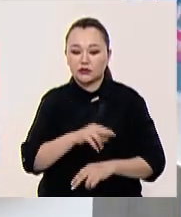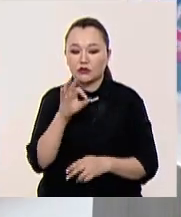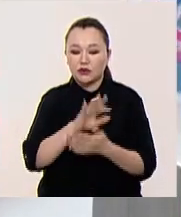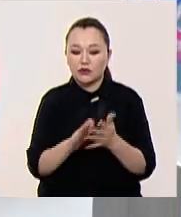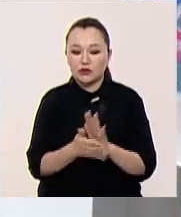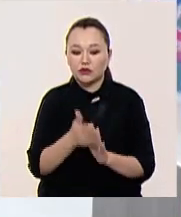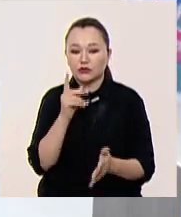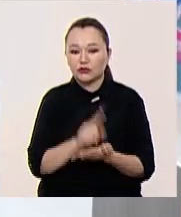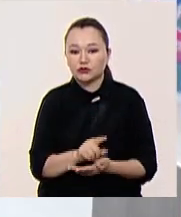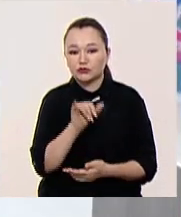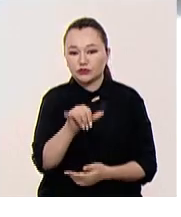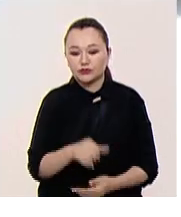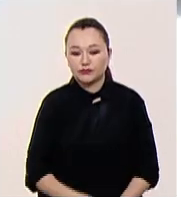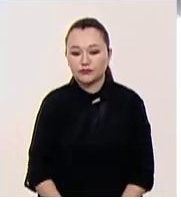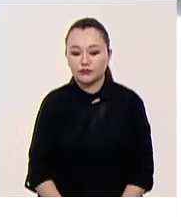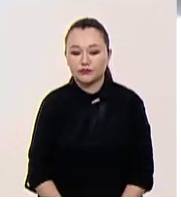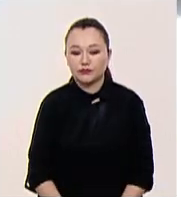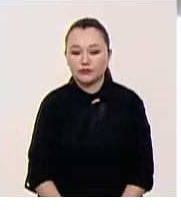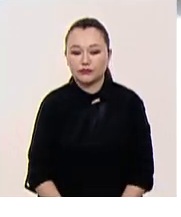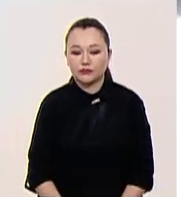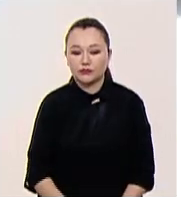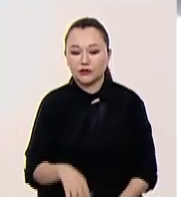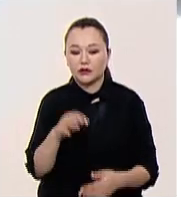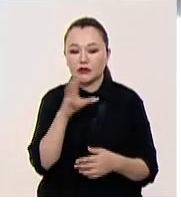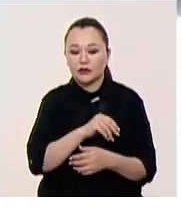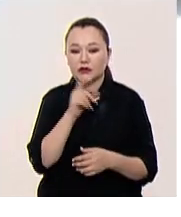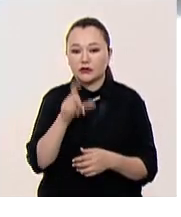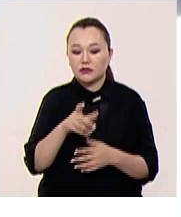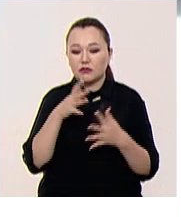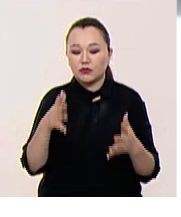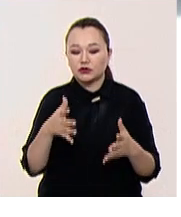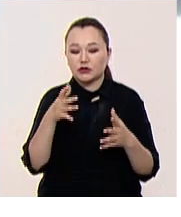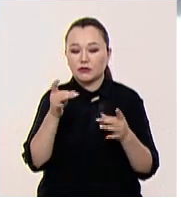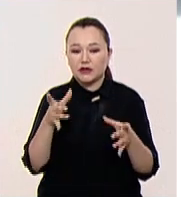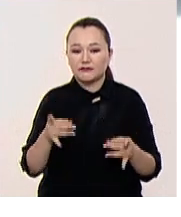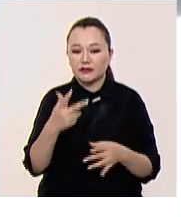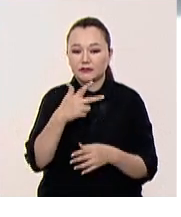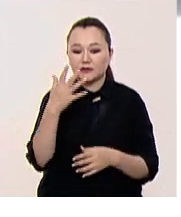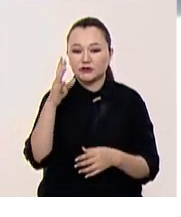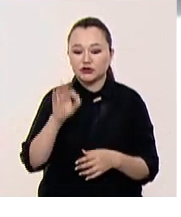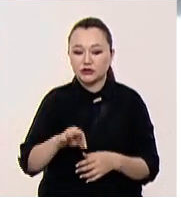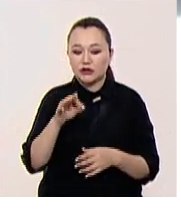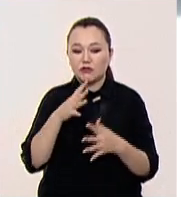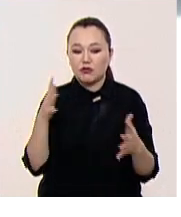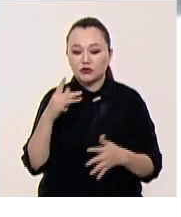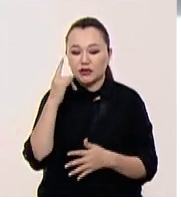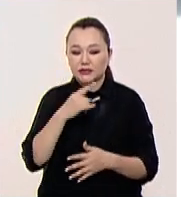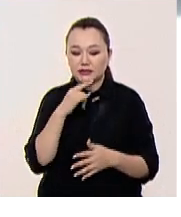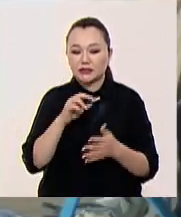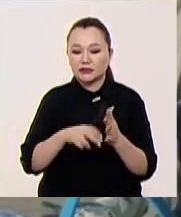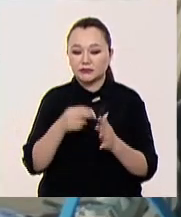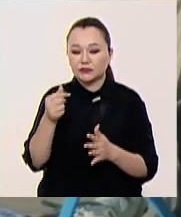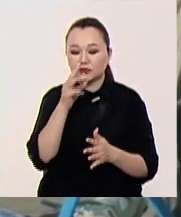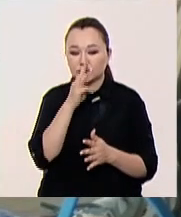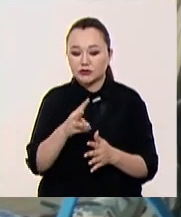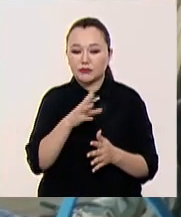келісім шарт болуы керек екен. Ағым өте үлкен. Біздің портфель 34%-ға өсті. Көбіне қазақстандықтар жұмыс істейтін салық төлеп, жалақы